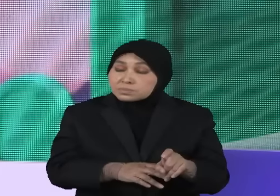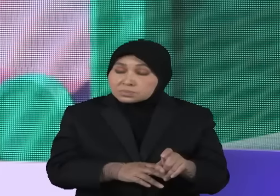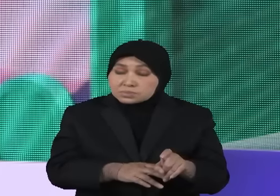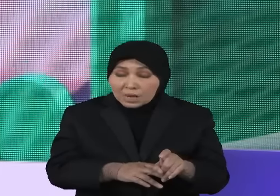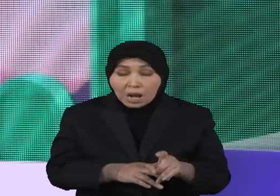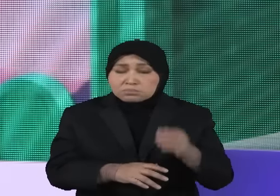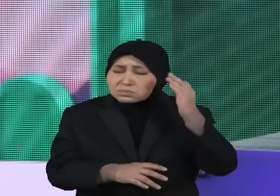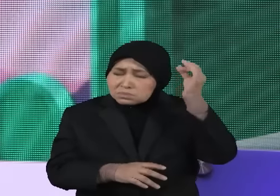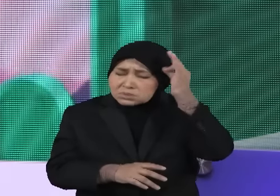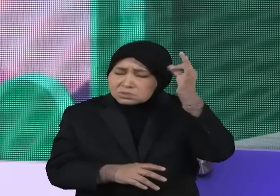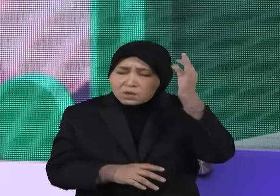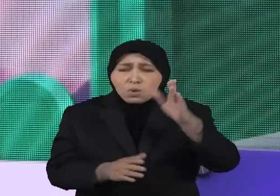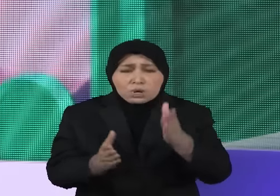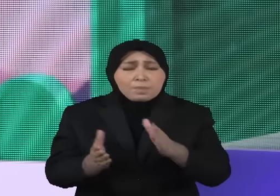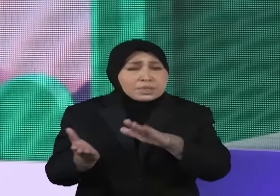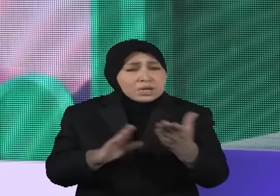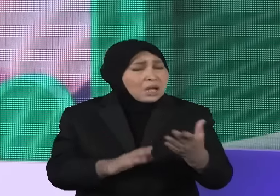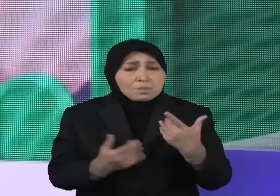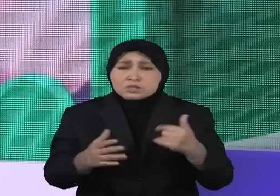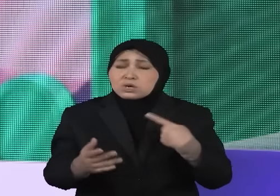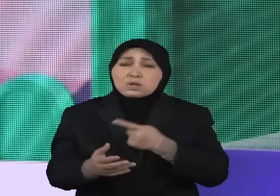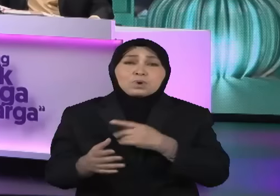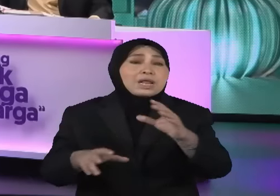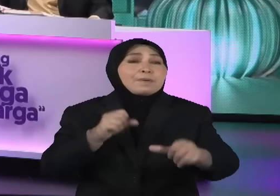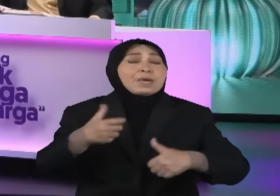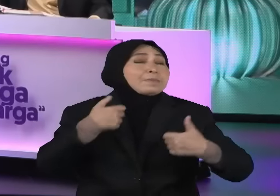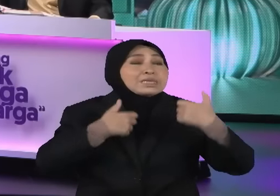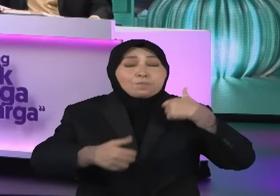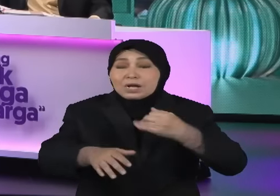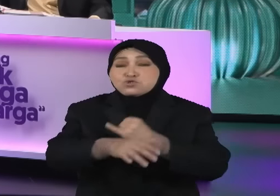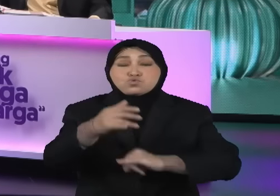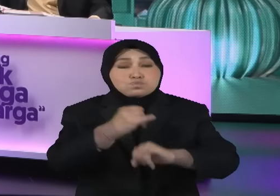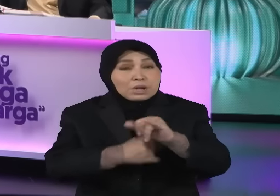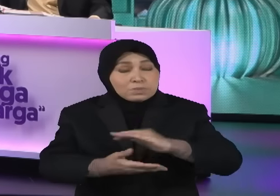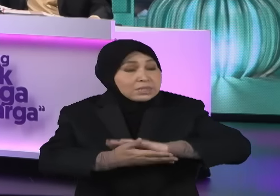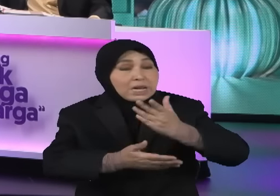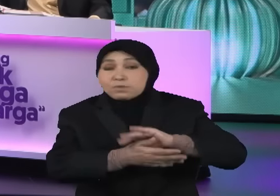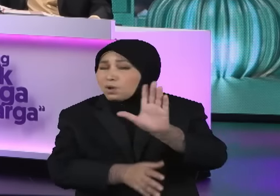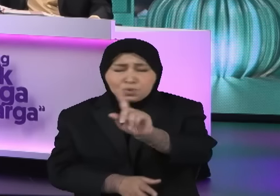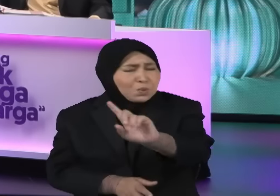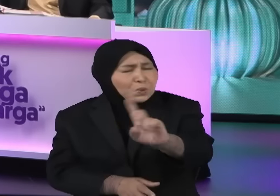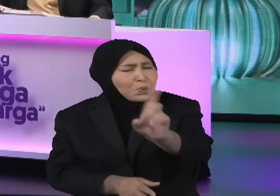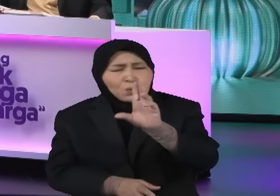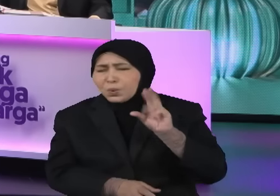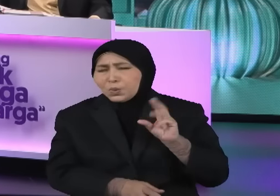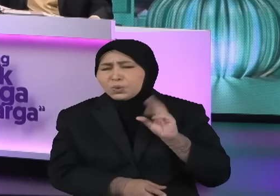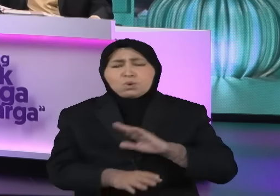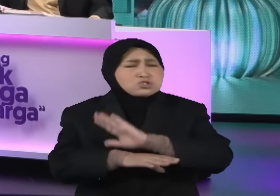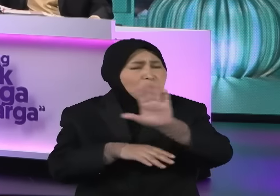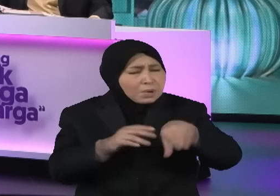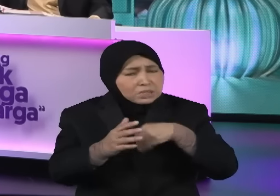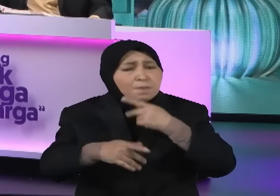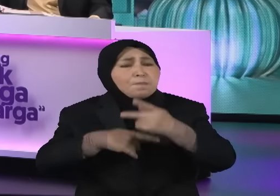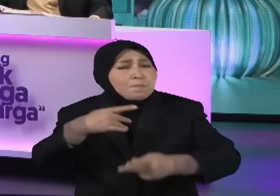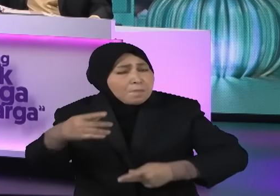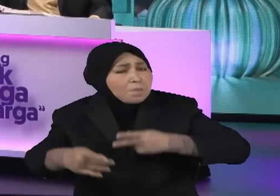expected lah ya. Kalau orang meninggal tu, bukannya lepas tu kita boleh main ambil minyak wangi, jubah, dia punya laptop semua, bukan. Semuanya itu melalui